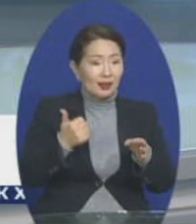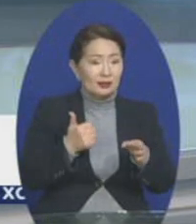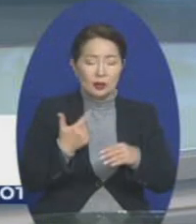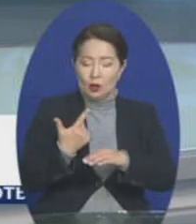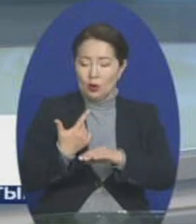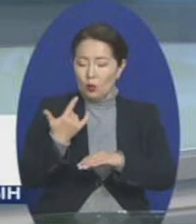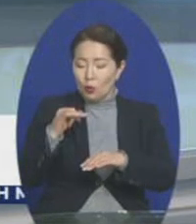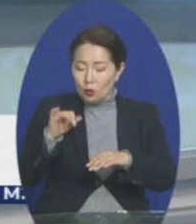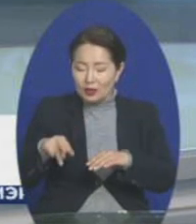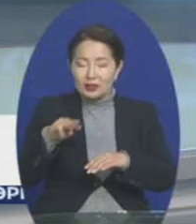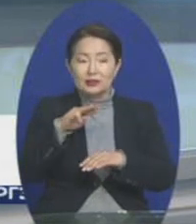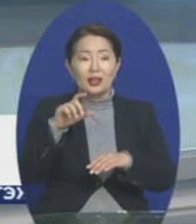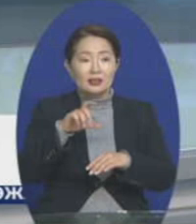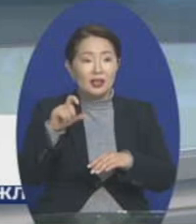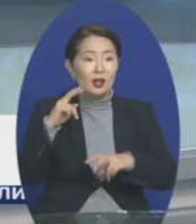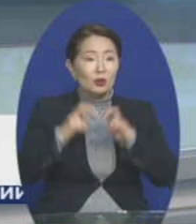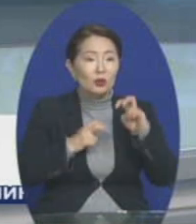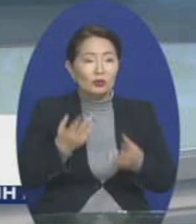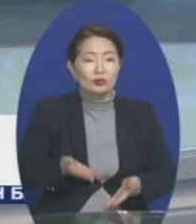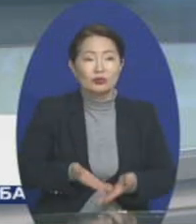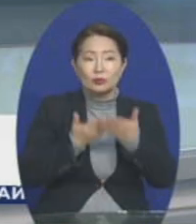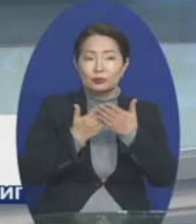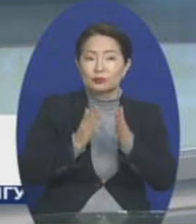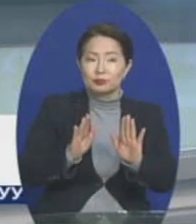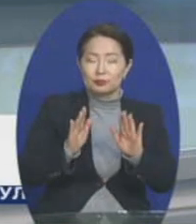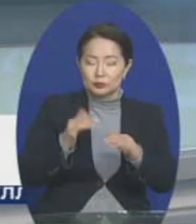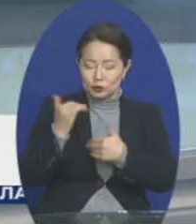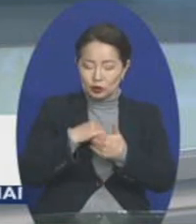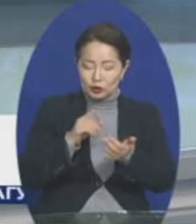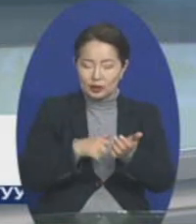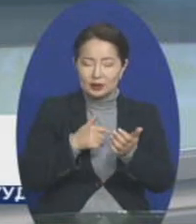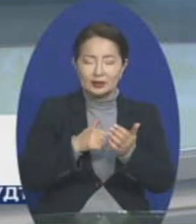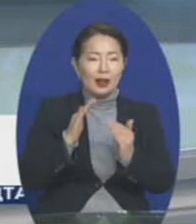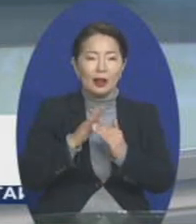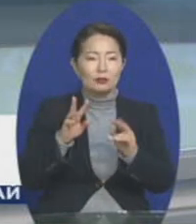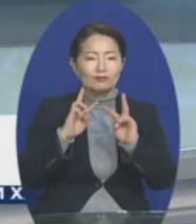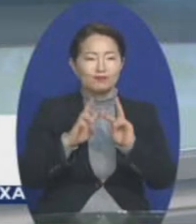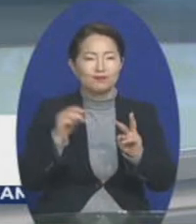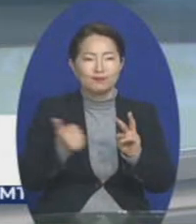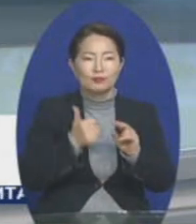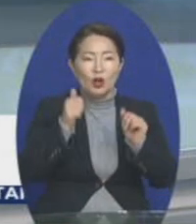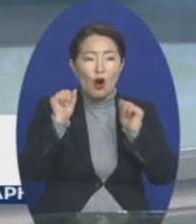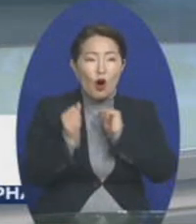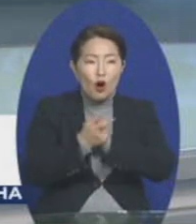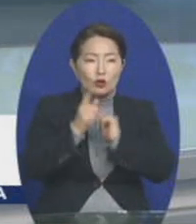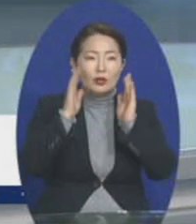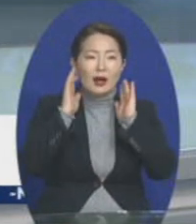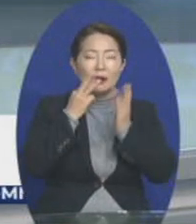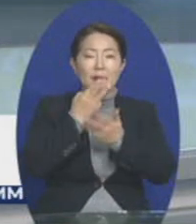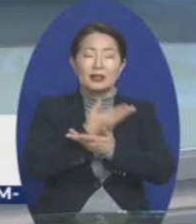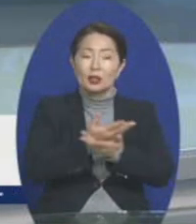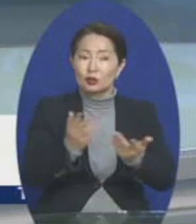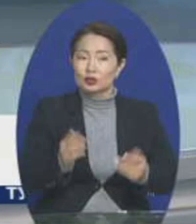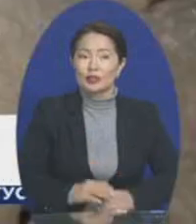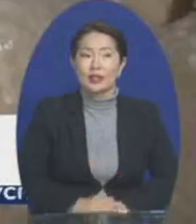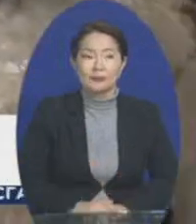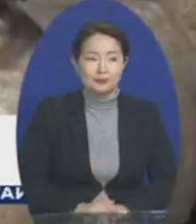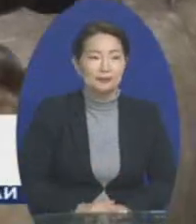гурил тэжээлийн үйлдвэрүүдийн тогтвортой үйл ажиллагааг дэмжиж, дотоодын хэрэг тасралтгүй хангахад онцгойлон анхаарч байгааг мэдээллээ.